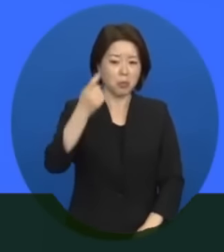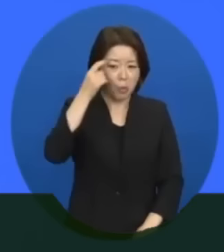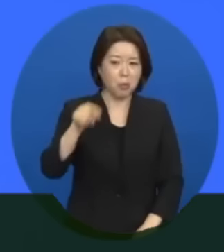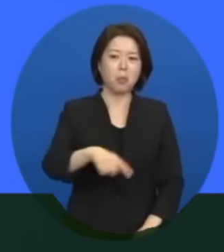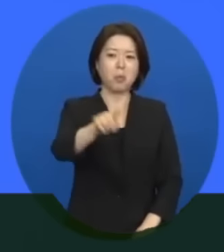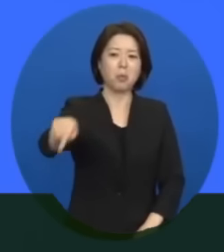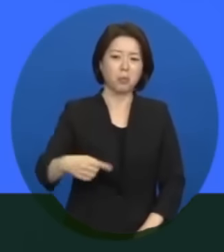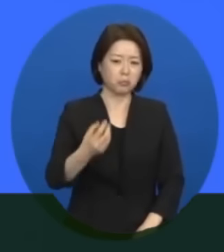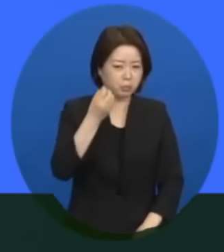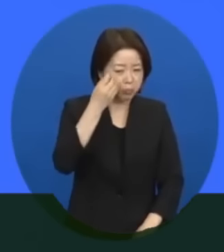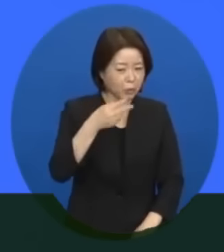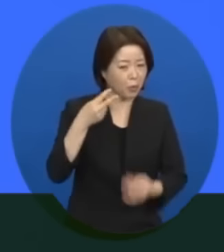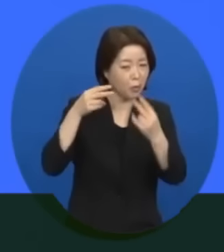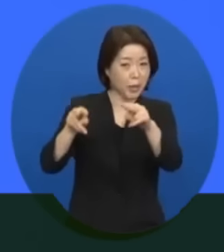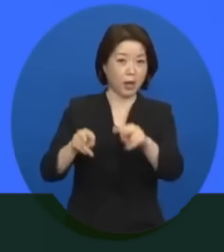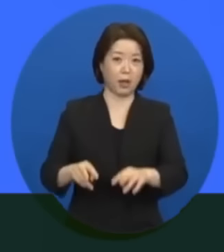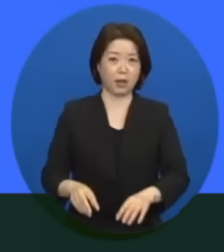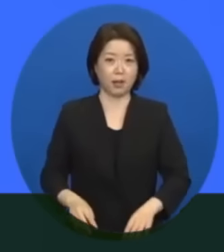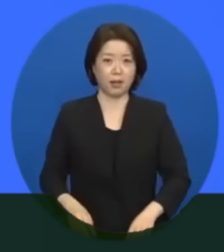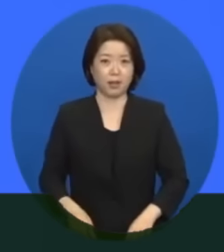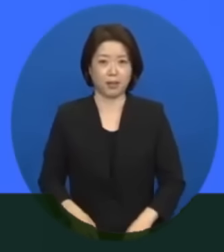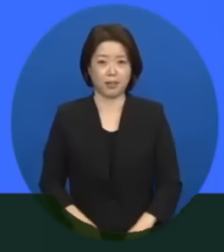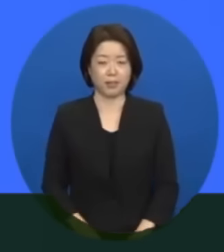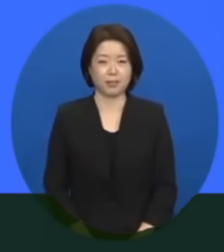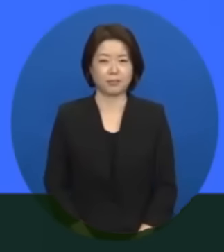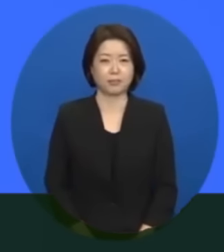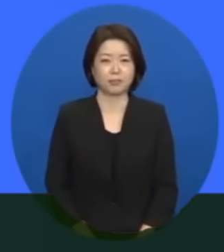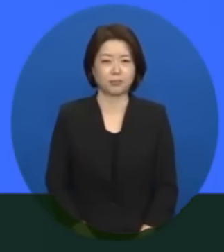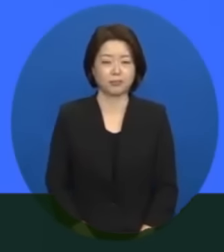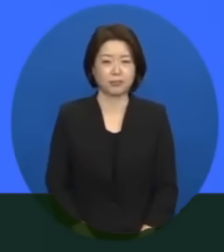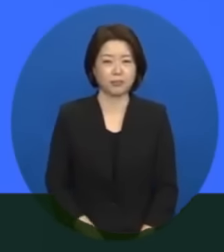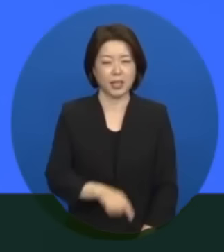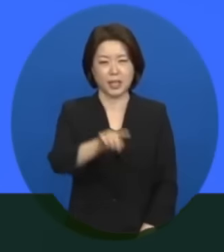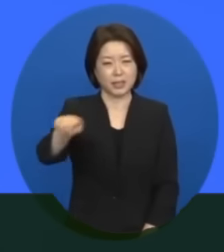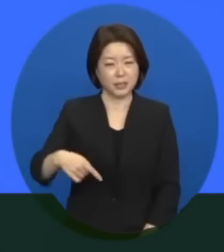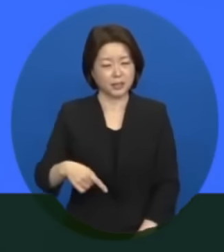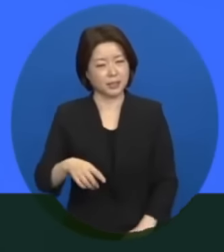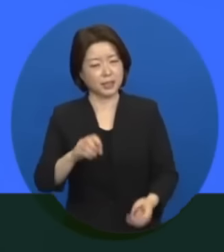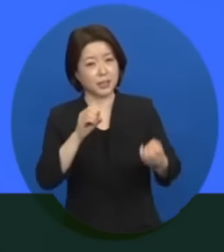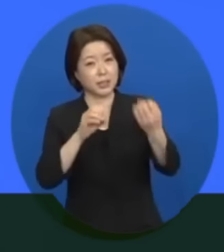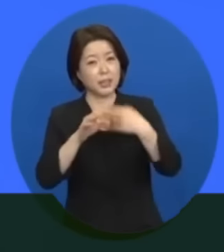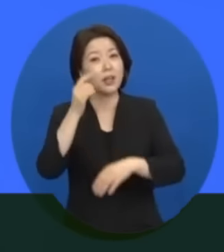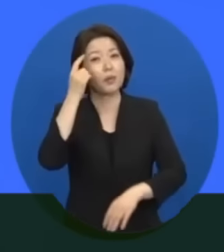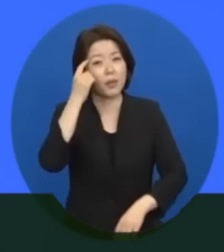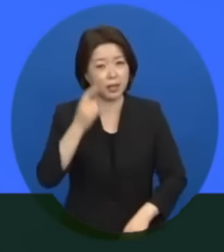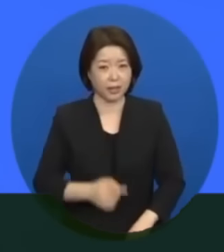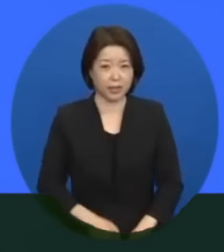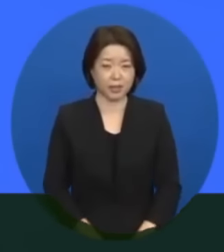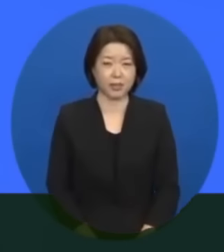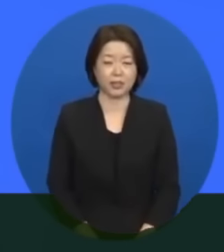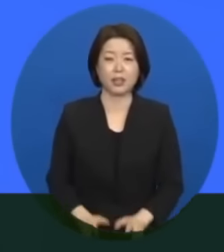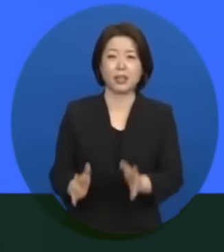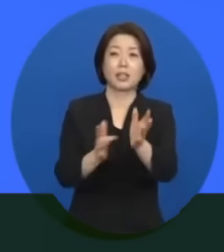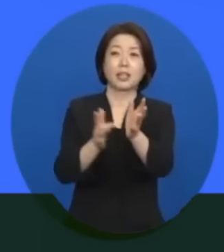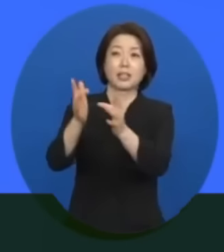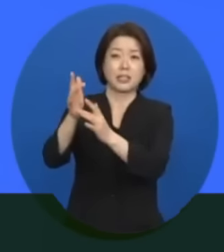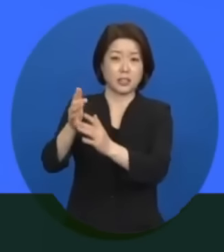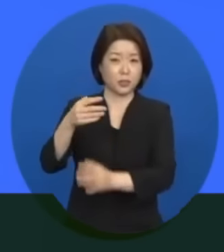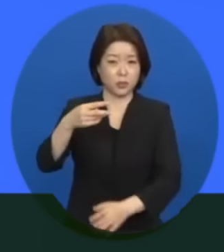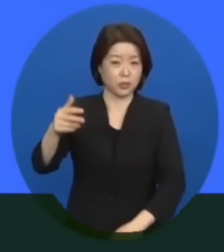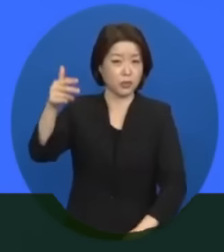사람들 그런 표정으로 쳐다보더라 왜 그들이 그렇게 대답했을까요 예수는